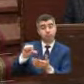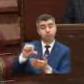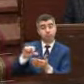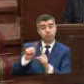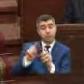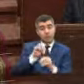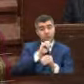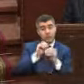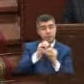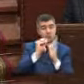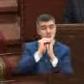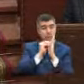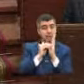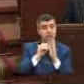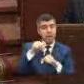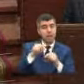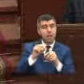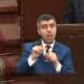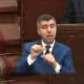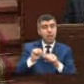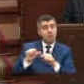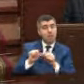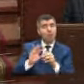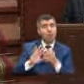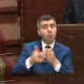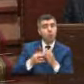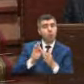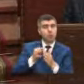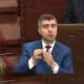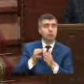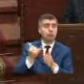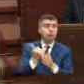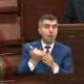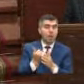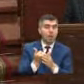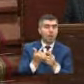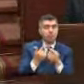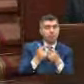بها هذا ميثاق الاستثمار، الضمانات الممنوحة للمستثمرين، تدابير نوعية لاستغلال تلك الفرص. شكرا.